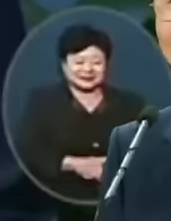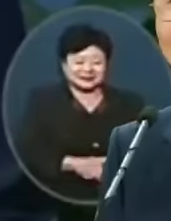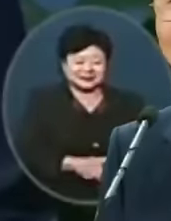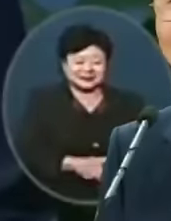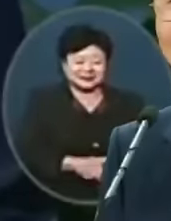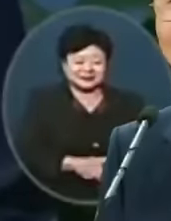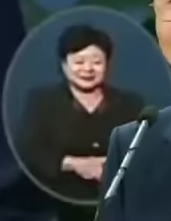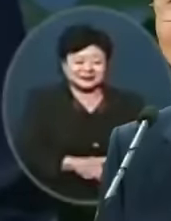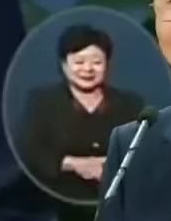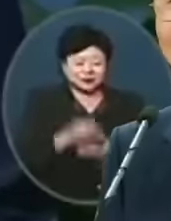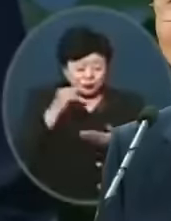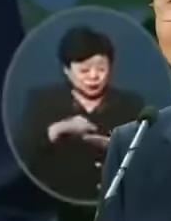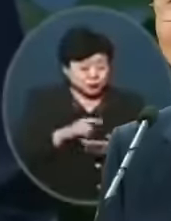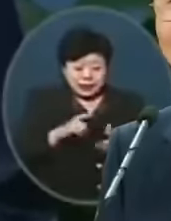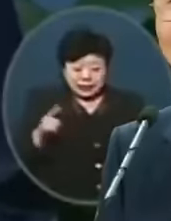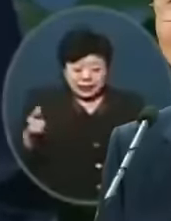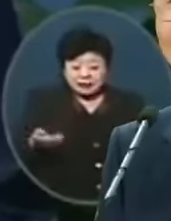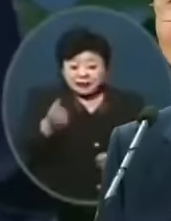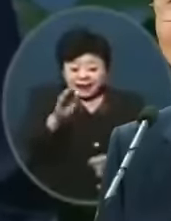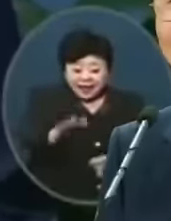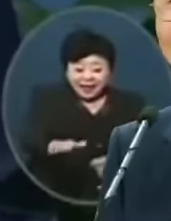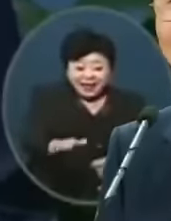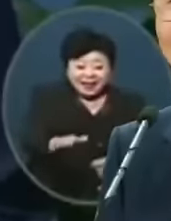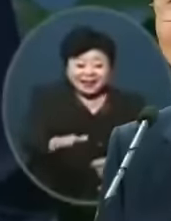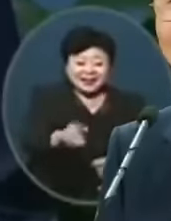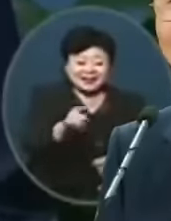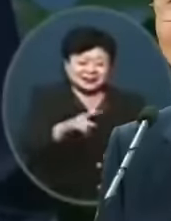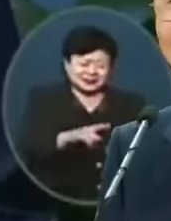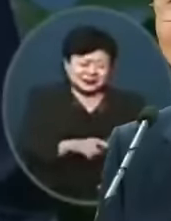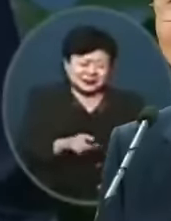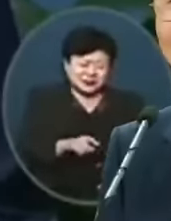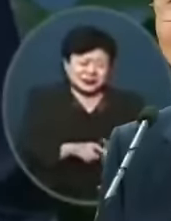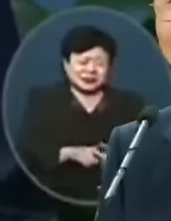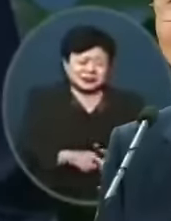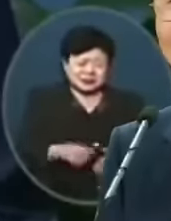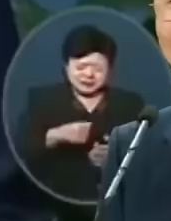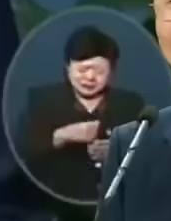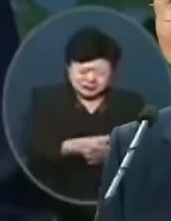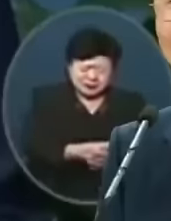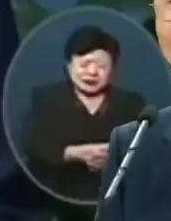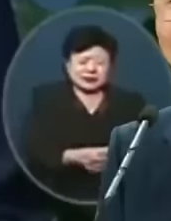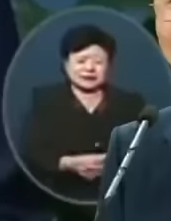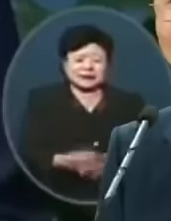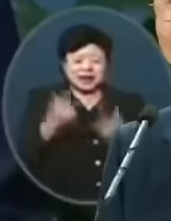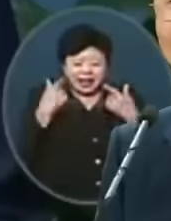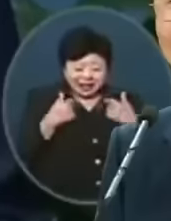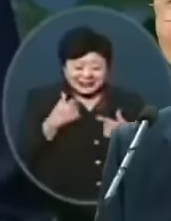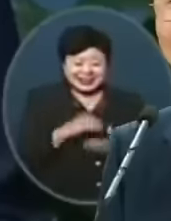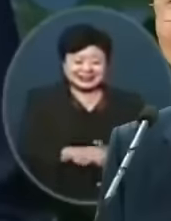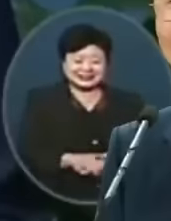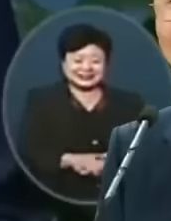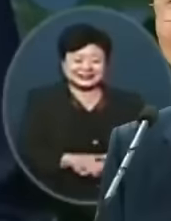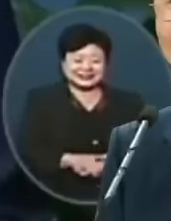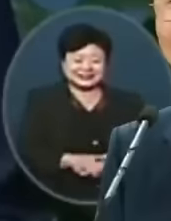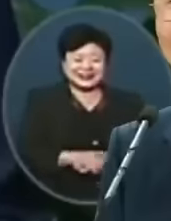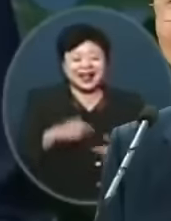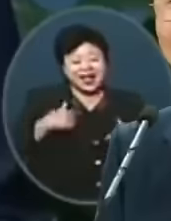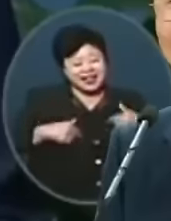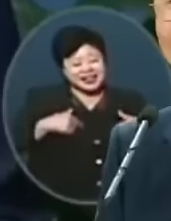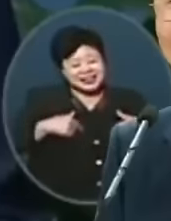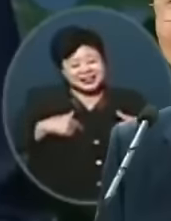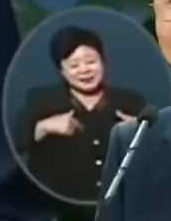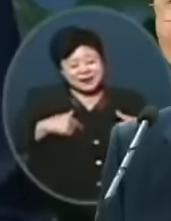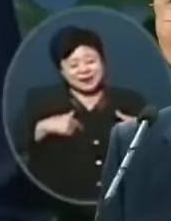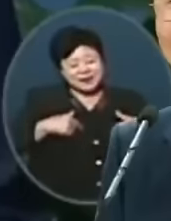쉽게 그렇게 안 됩니다. 그러나 그렇게 하기로 작정을 하고 항상 기뻐 안 할